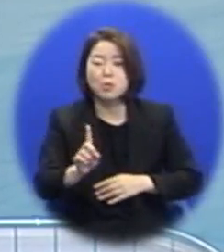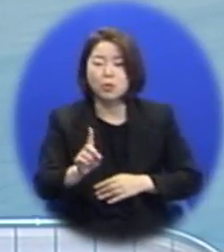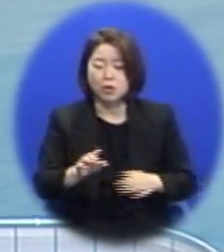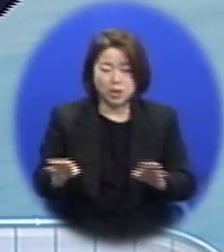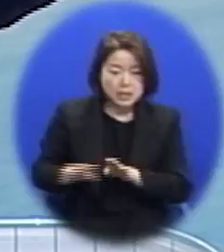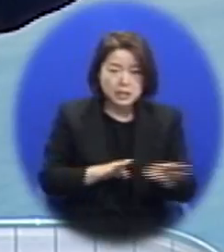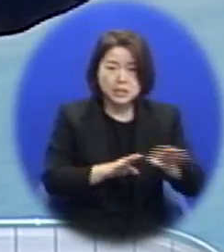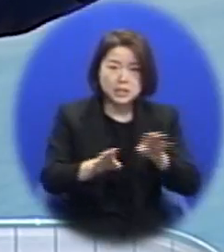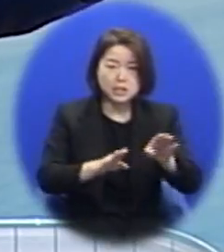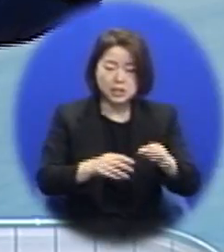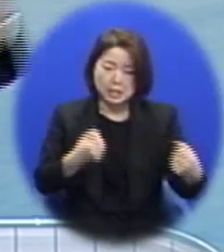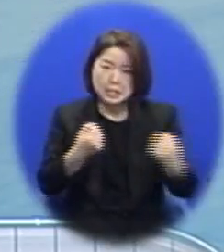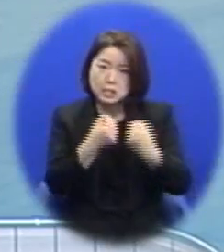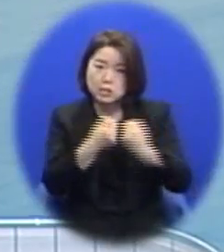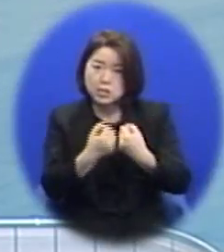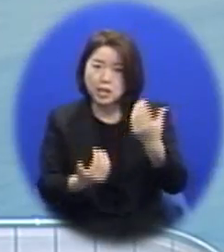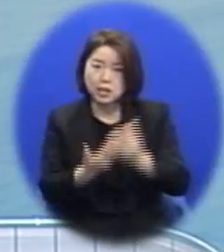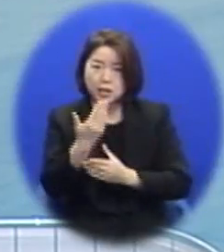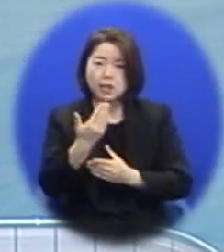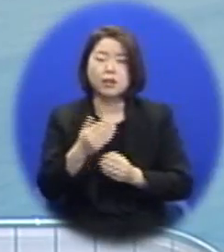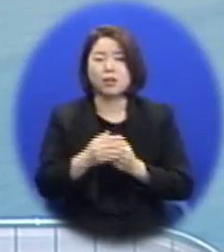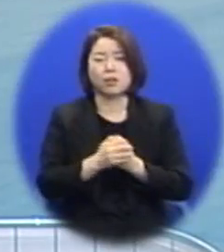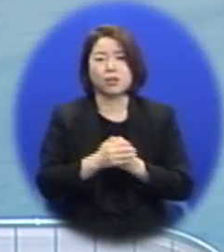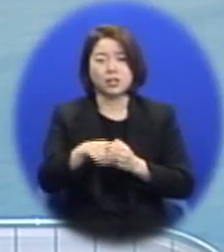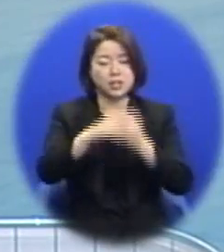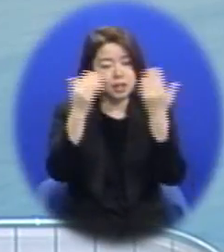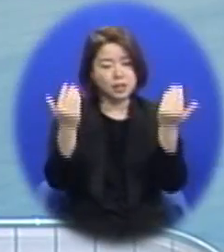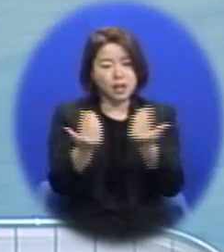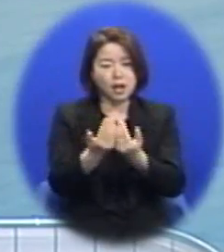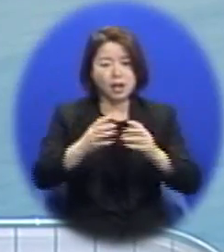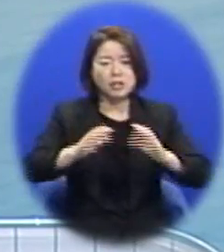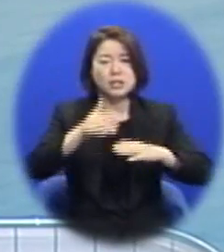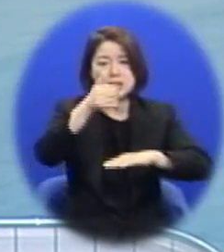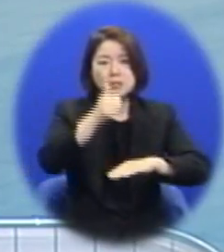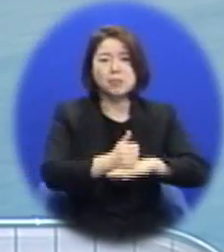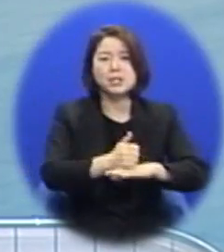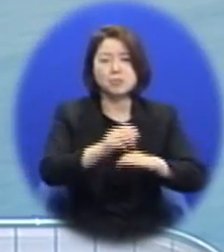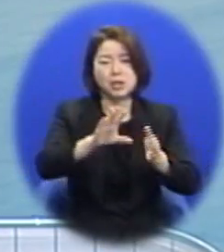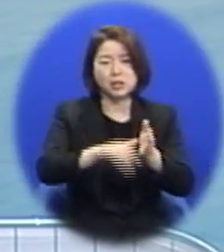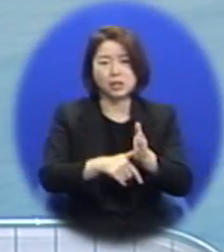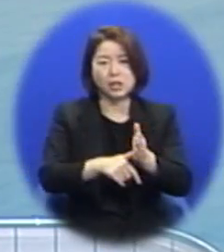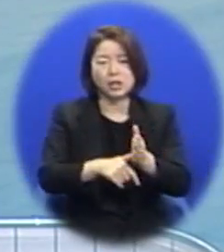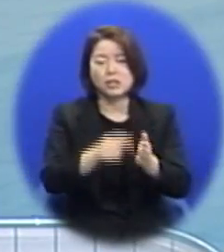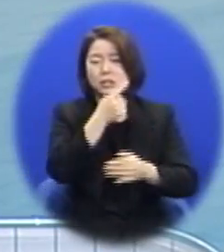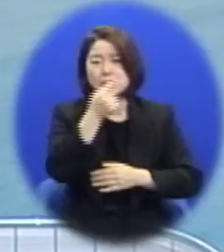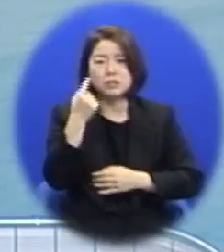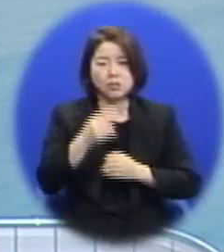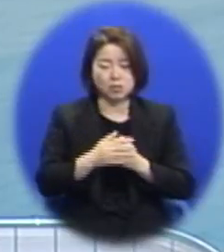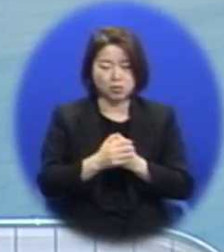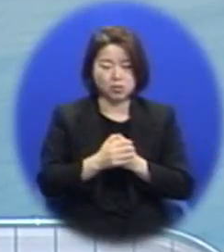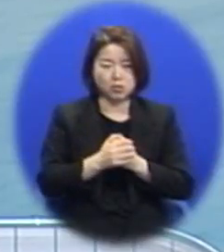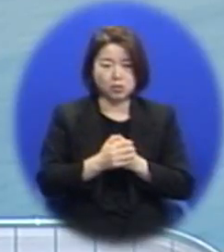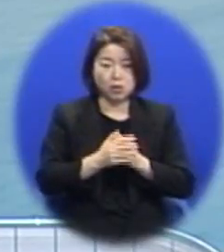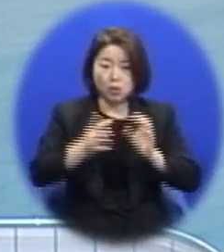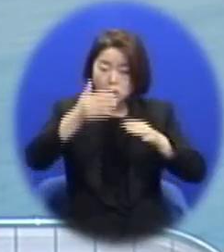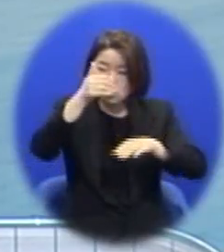일어나고 전쟁이 일어나고 이게 다 종말의 증거다, 그러면 종말은 언제 오냐,